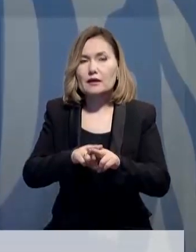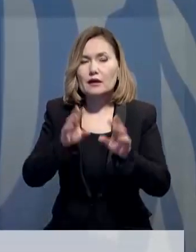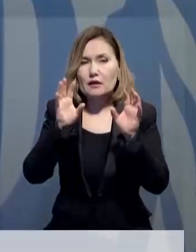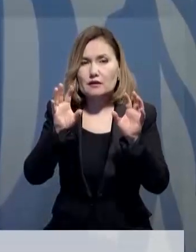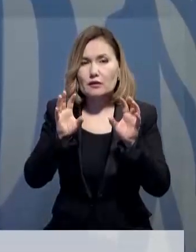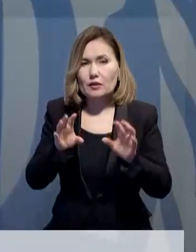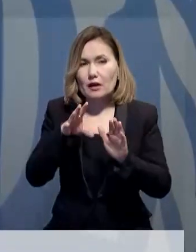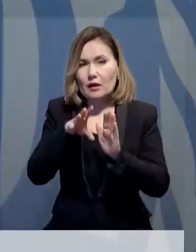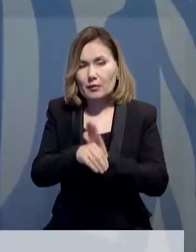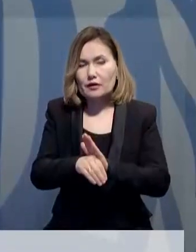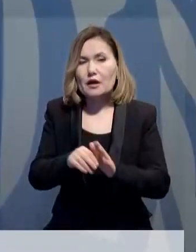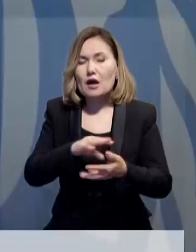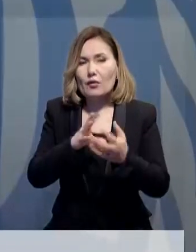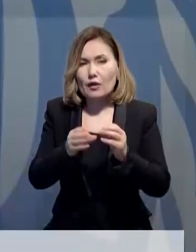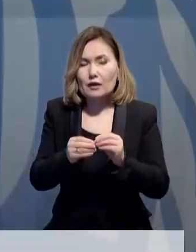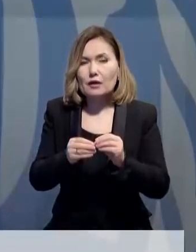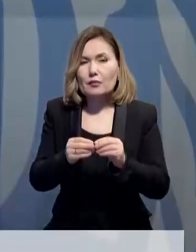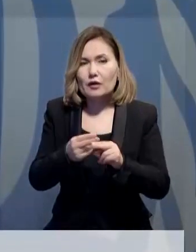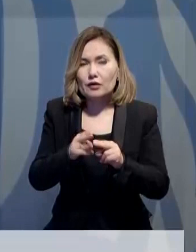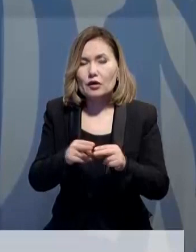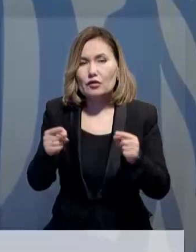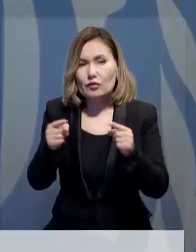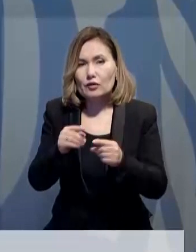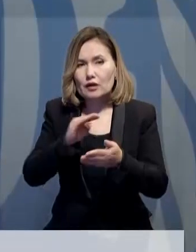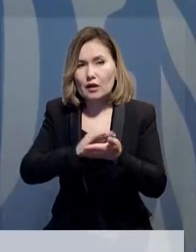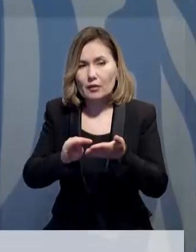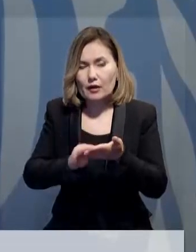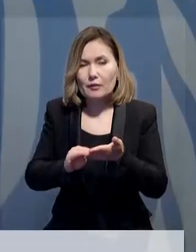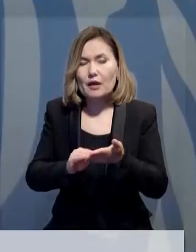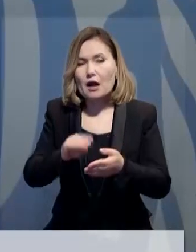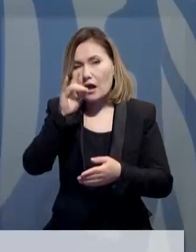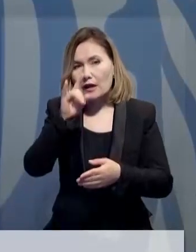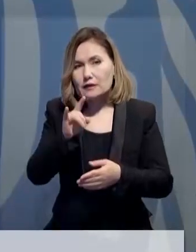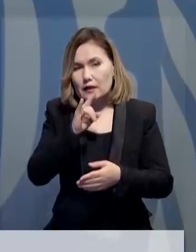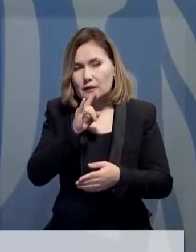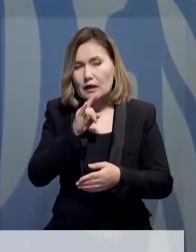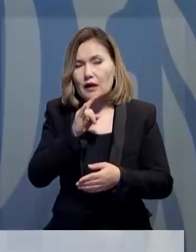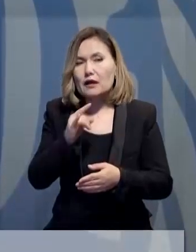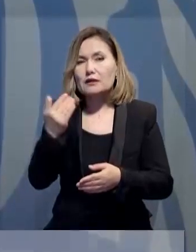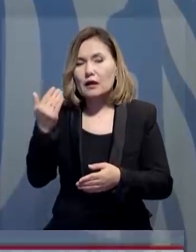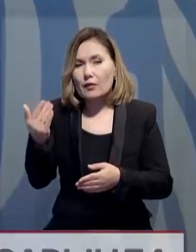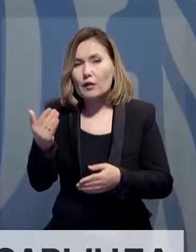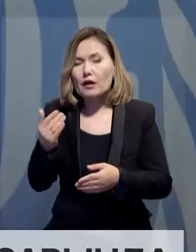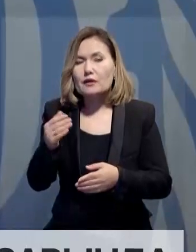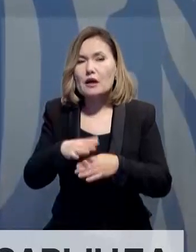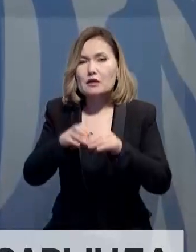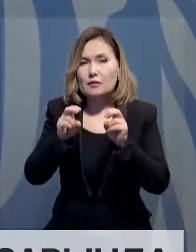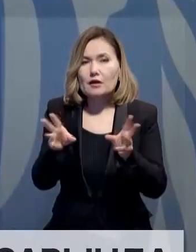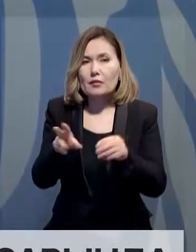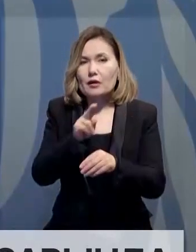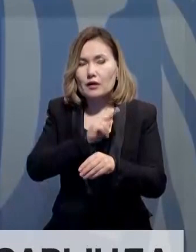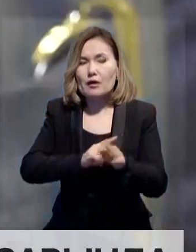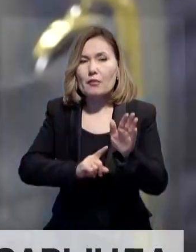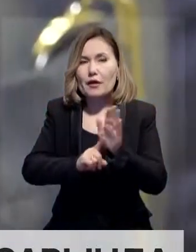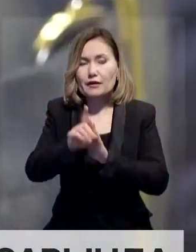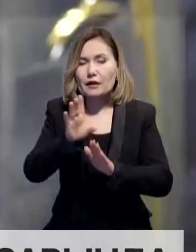аясында соның диагностикасын, анализін жасауға әріптестерімізбен Қазақстанда жаңа халықаралық еңбек ұйымымен бірге сол жұмысты бастап